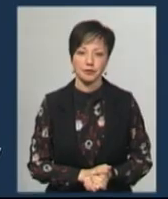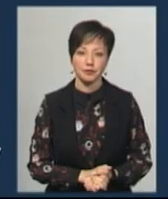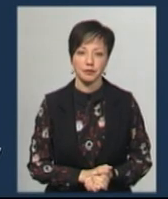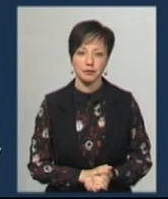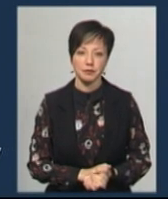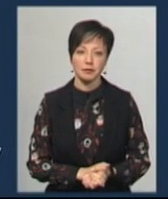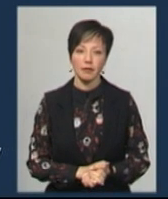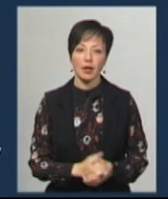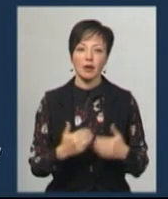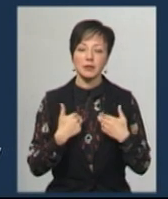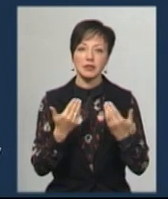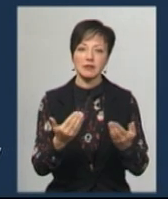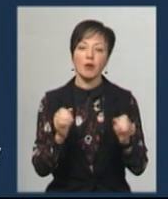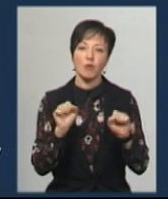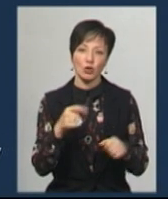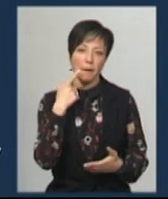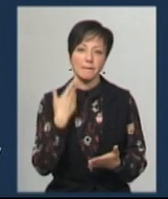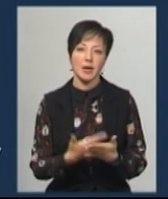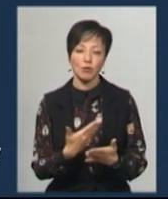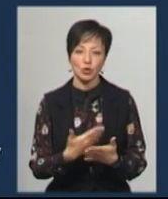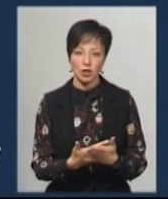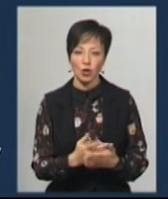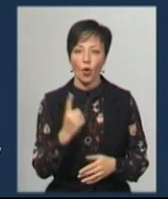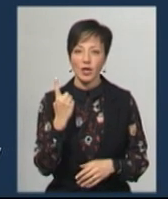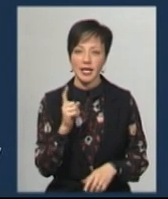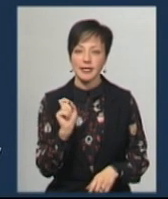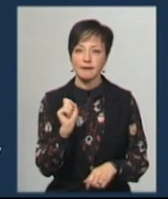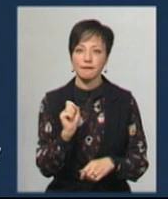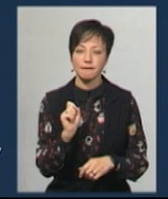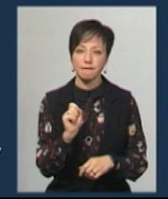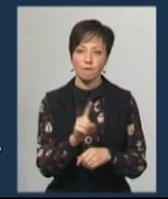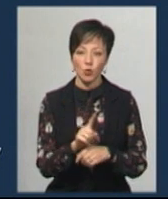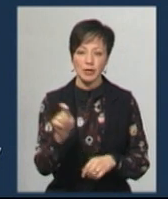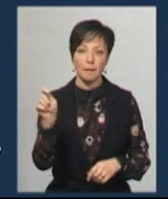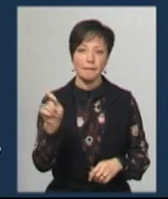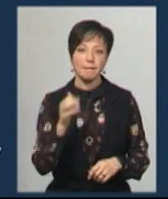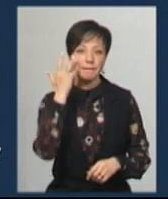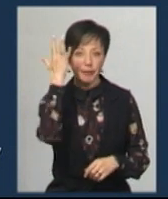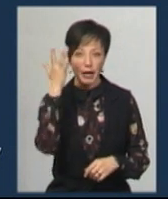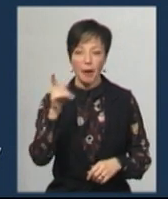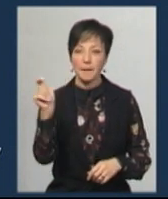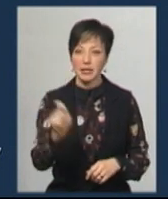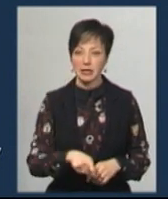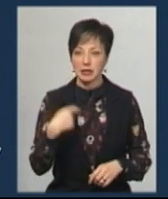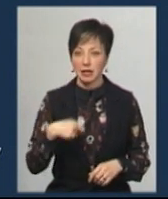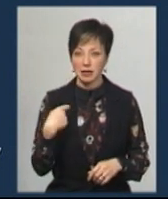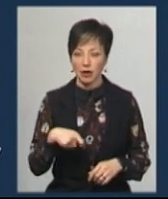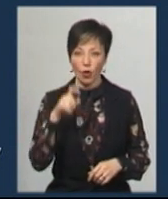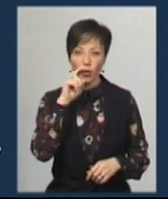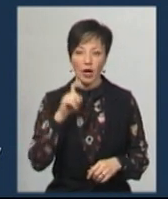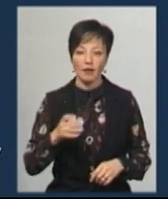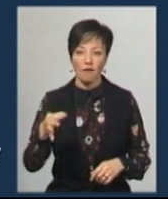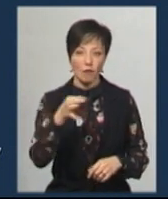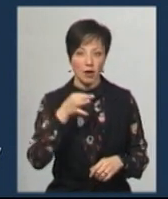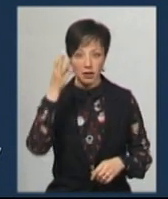простежується. Ми з вами можемо припустити, що однією з функцій цілого візиту президента України на Хмельниччину